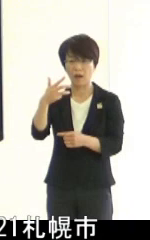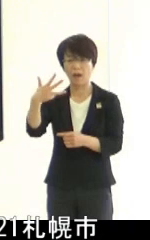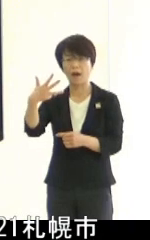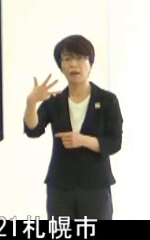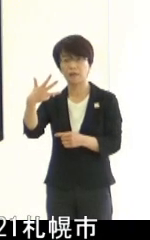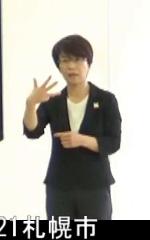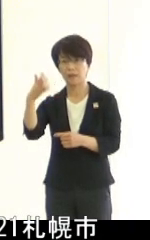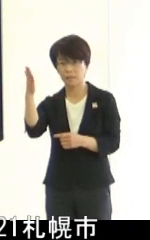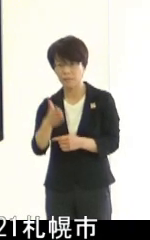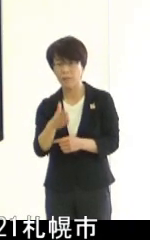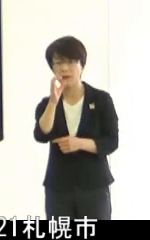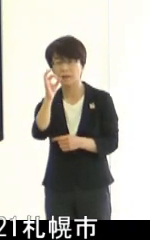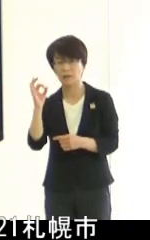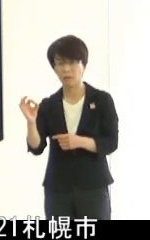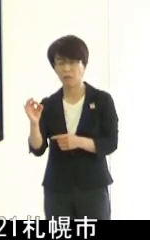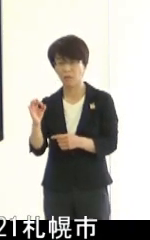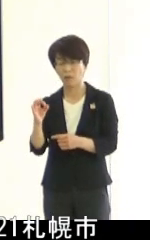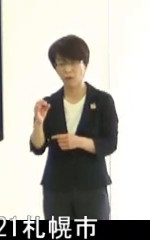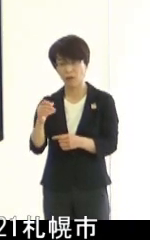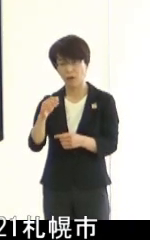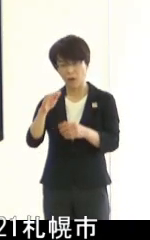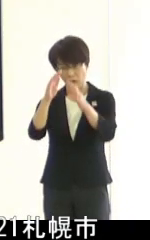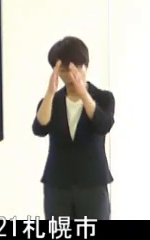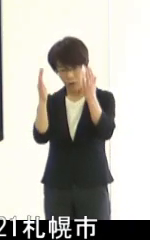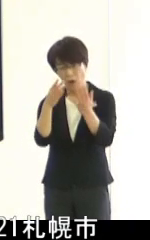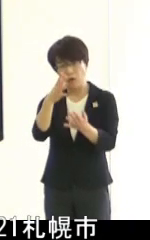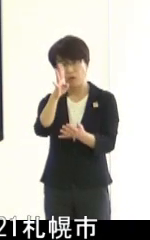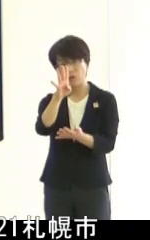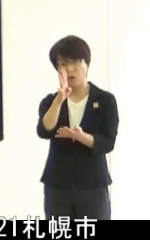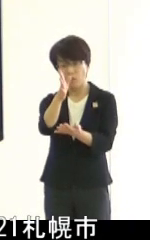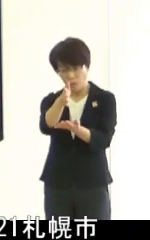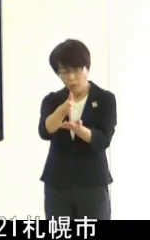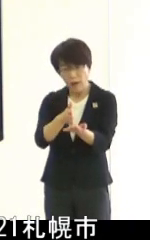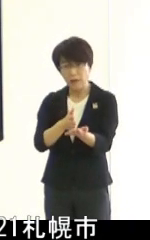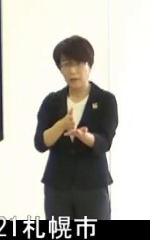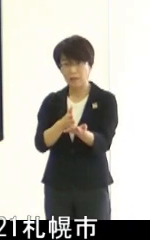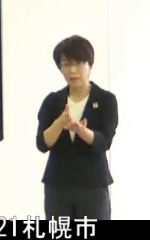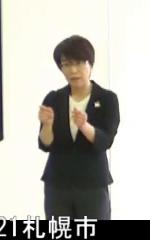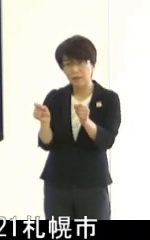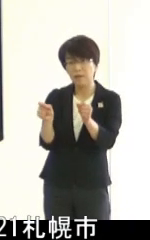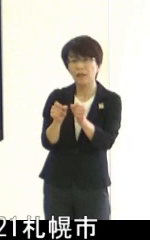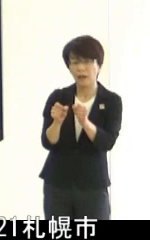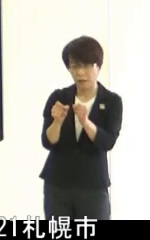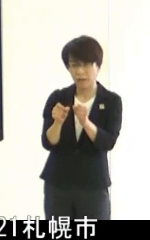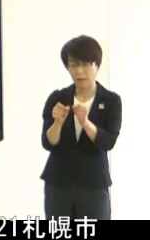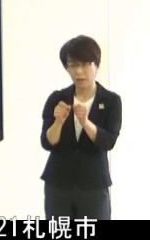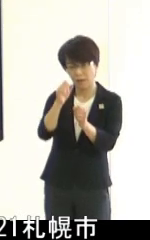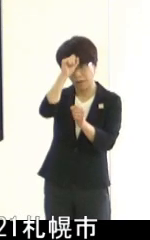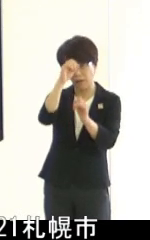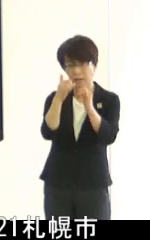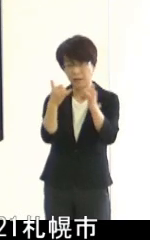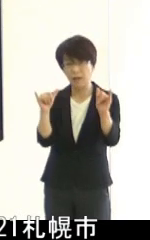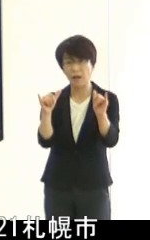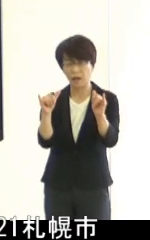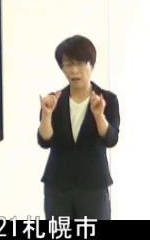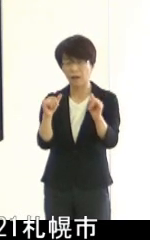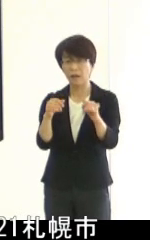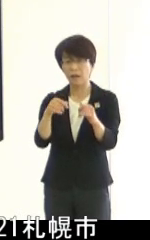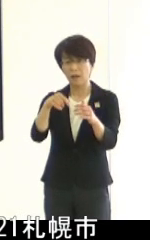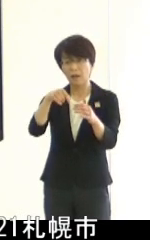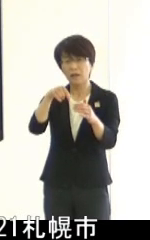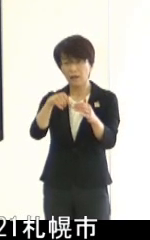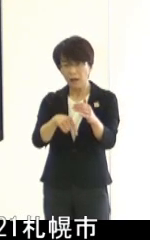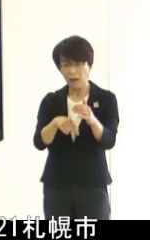割近い全体の陽性者の確認された赤からですね4割近い